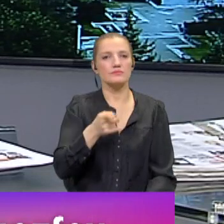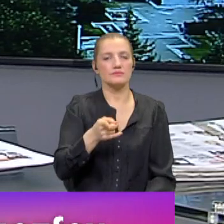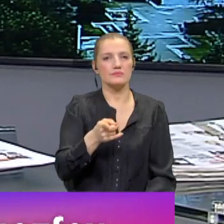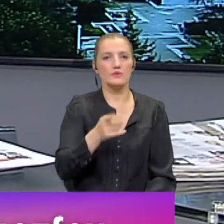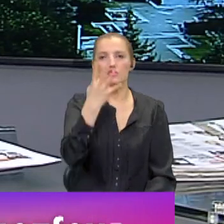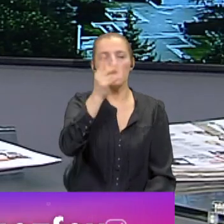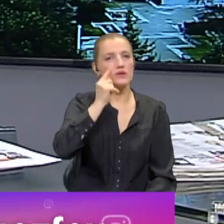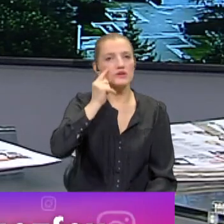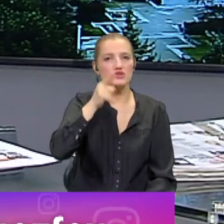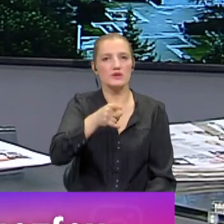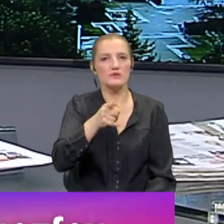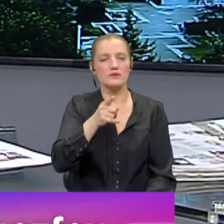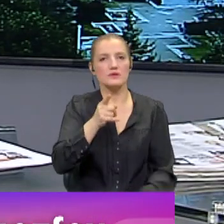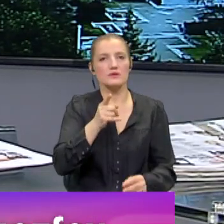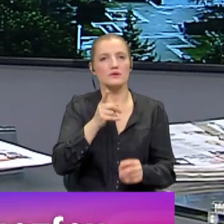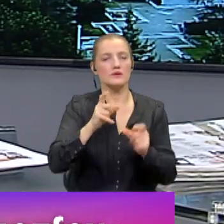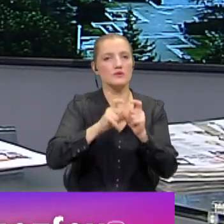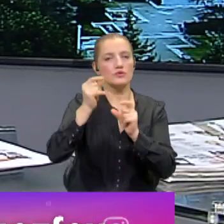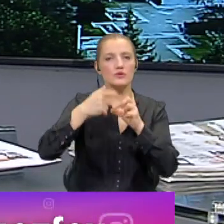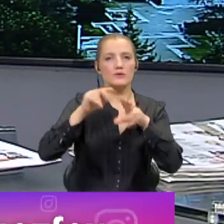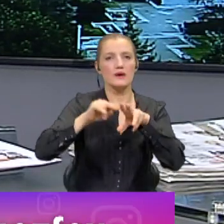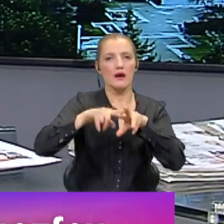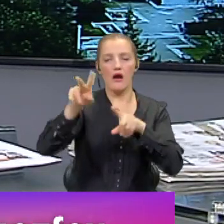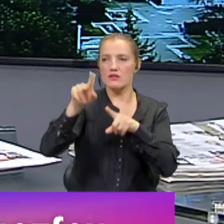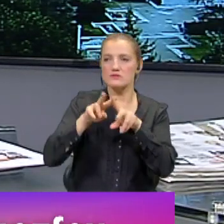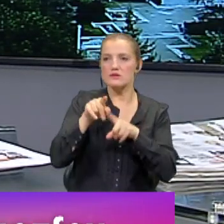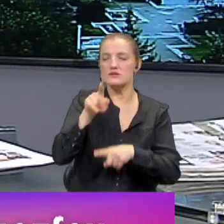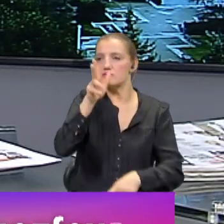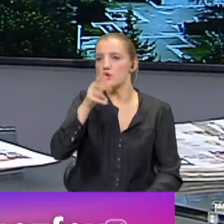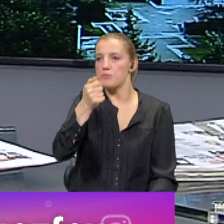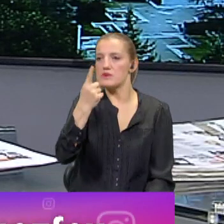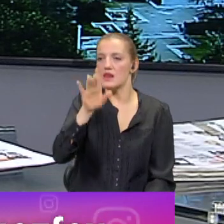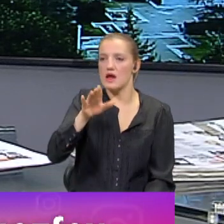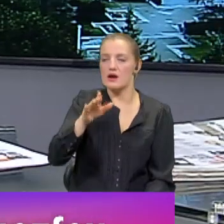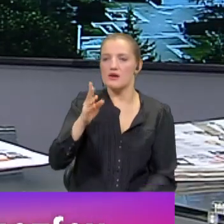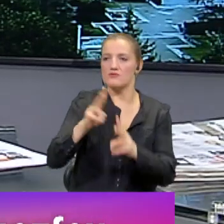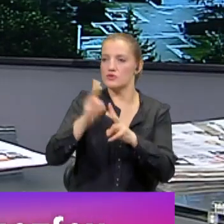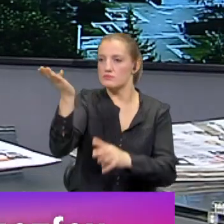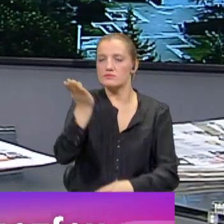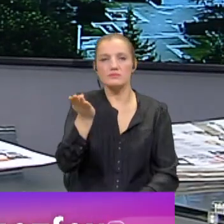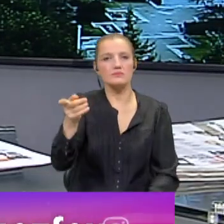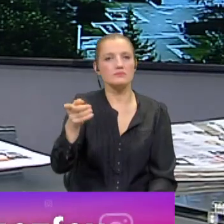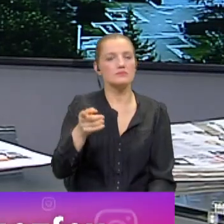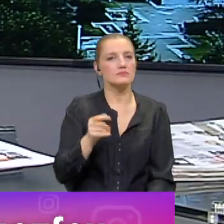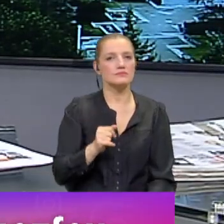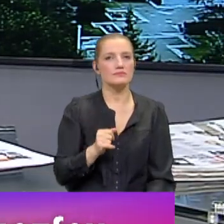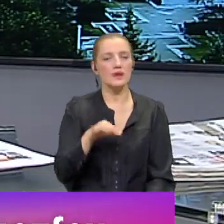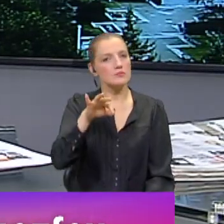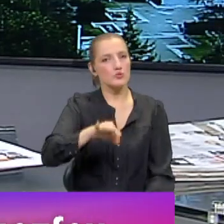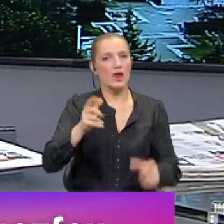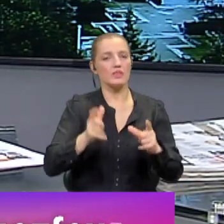atak dört kişi onların yaptıkları bekliyorum Gürkan seni niye bu kadar yüksektir 361 lira fatura geliyormuş onları da şimdi